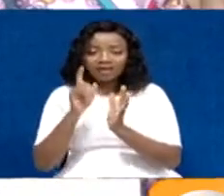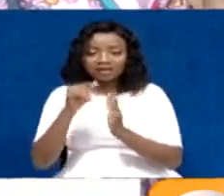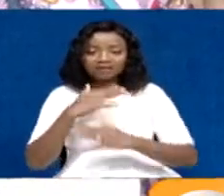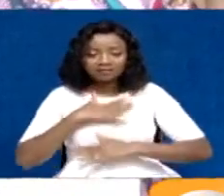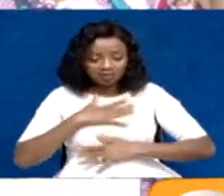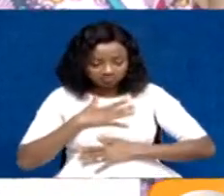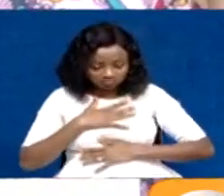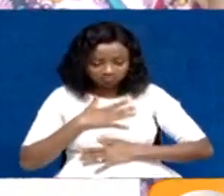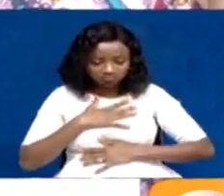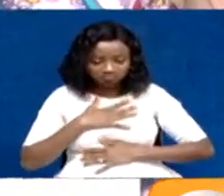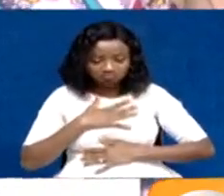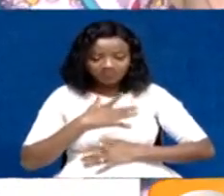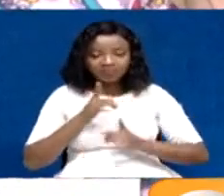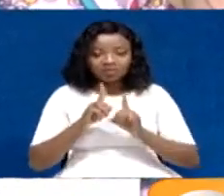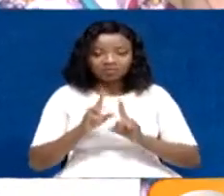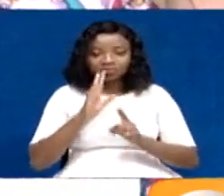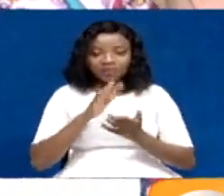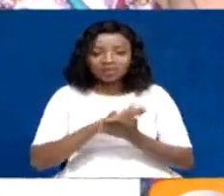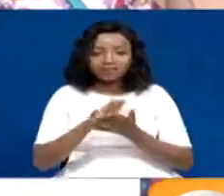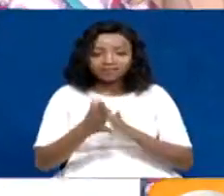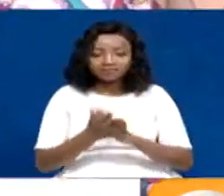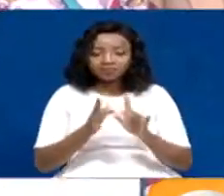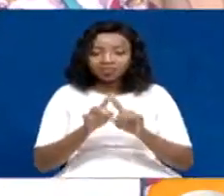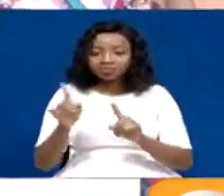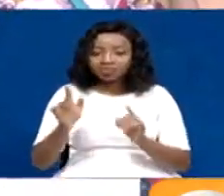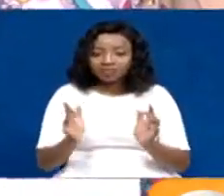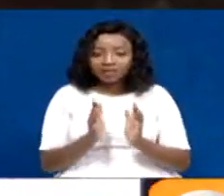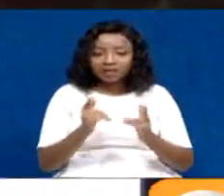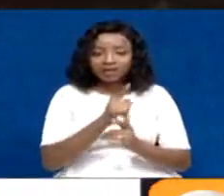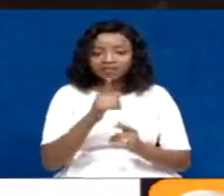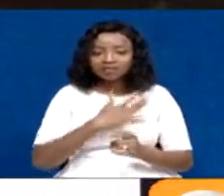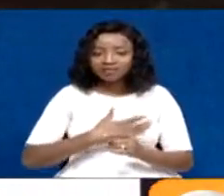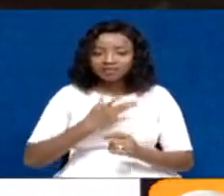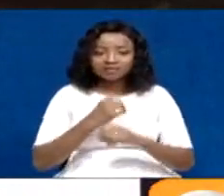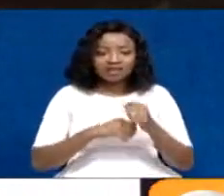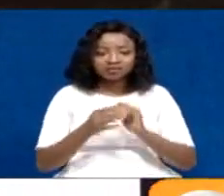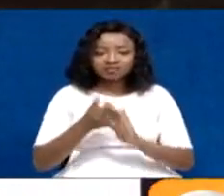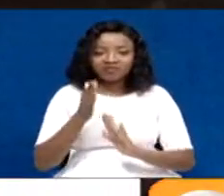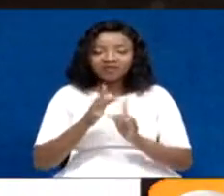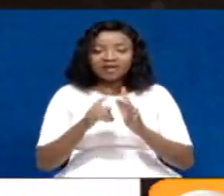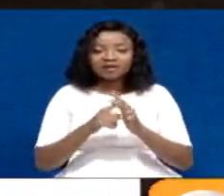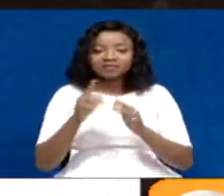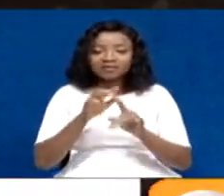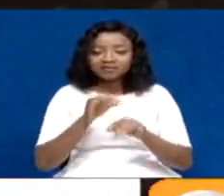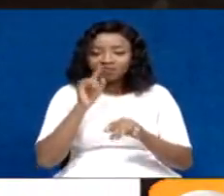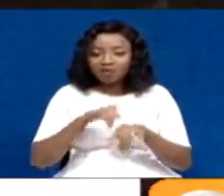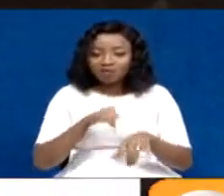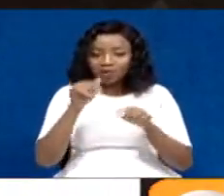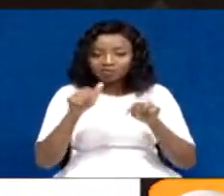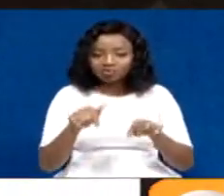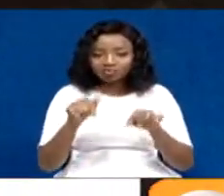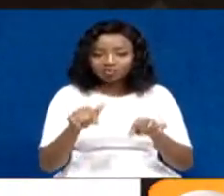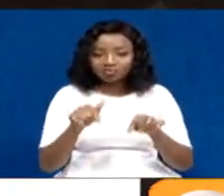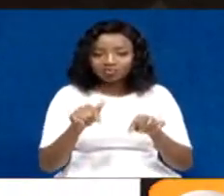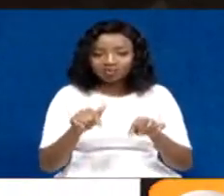apology. Kalonzo supporters urging him on, telling him to be steadfast. Kutoka leo, kutoka nini?